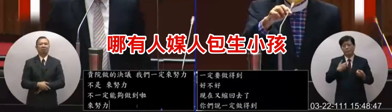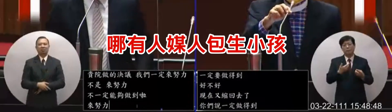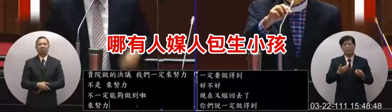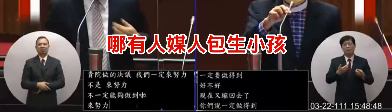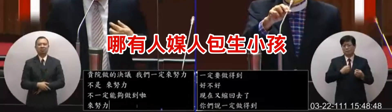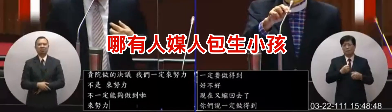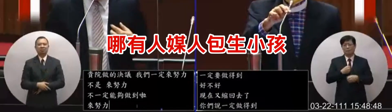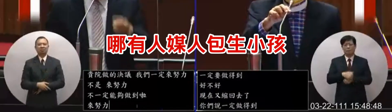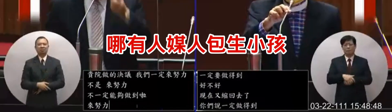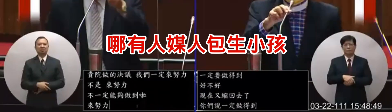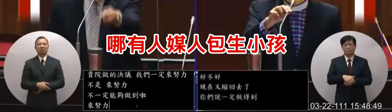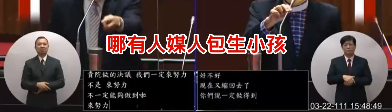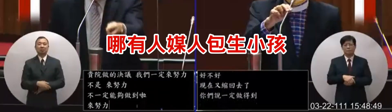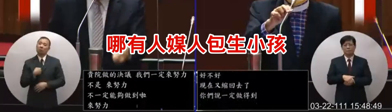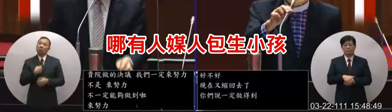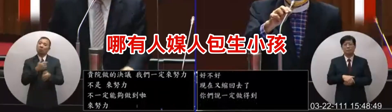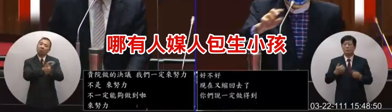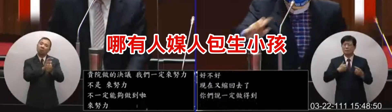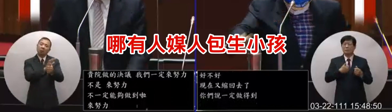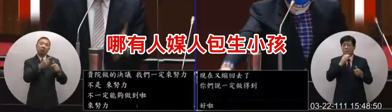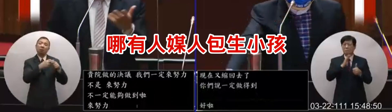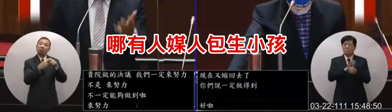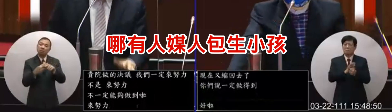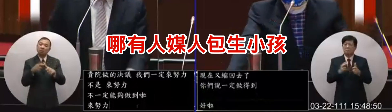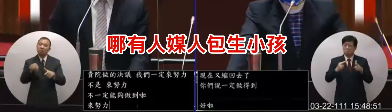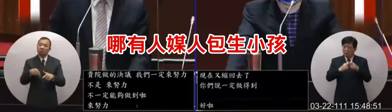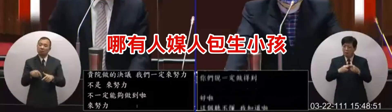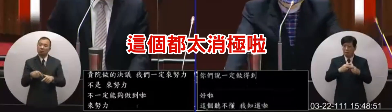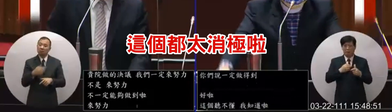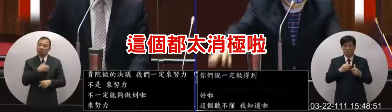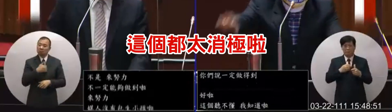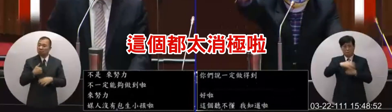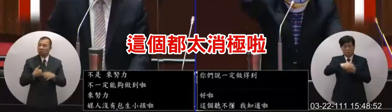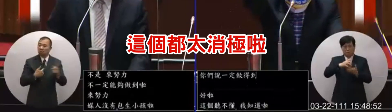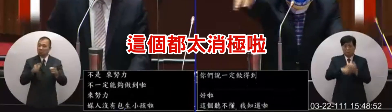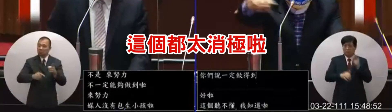做人买人拢 包生， 泡人啊你？ 啊，这个都太消极了哦。